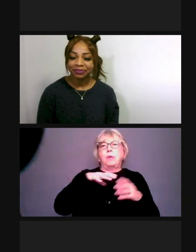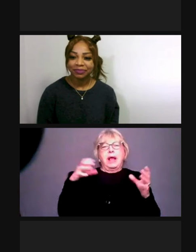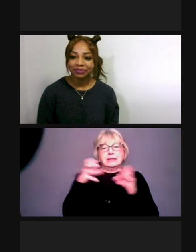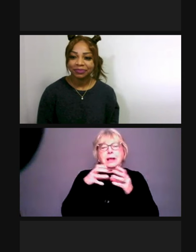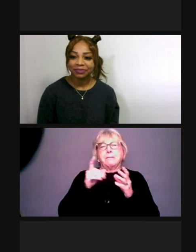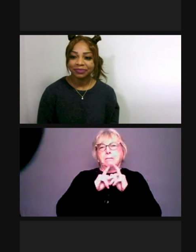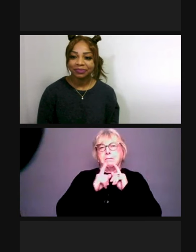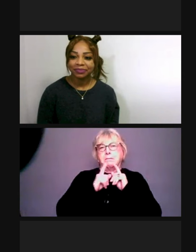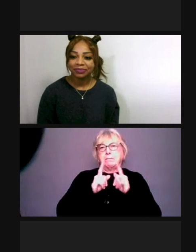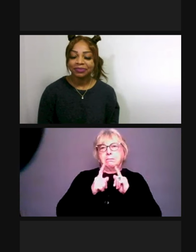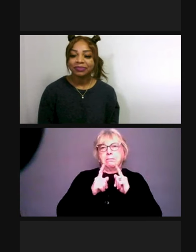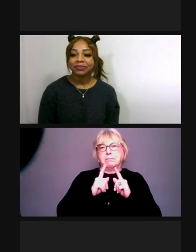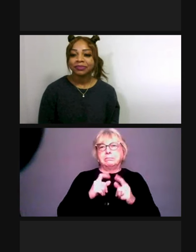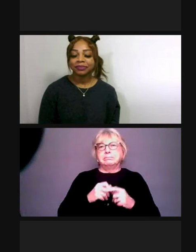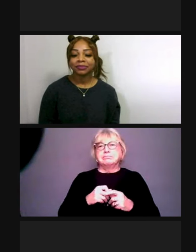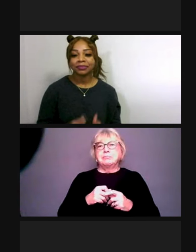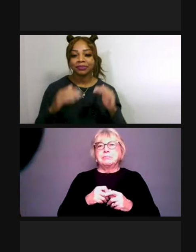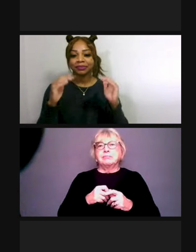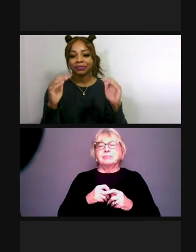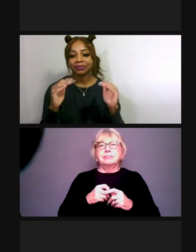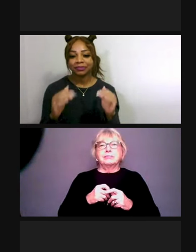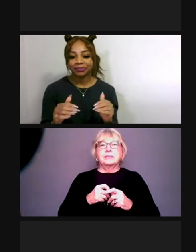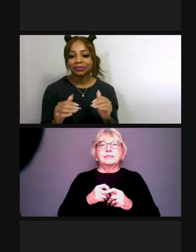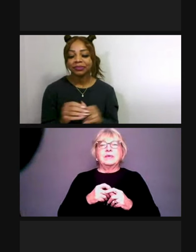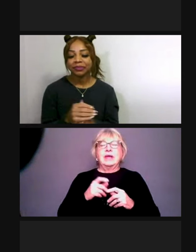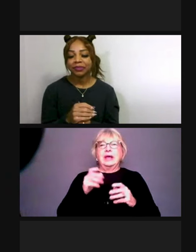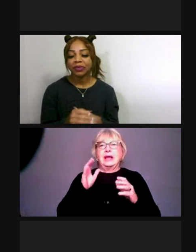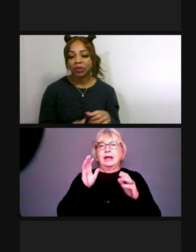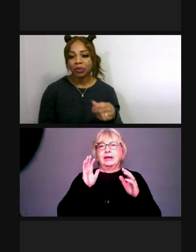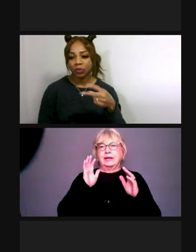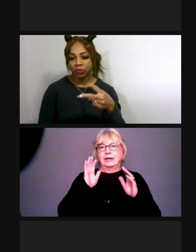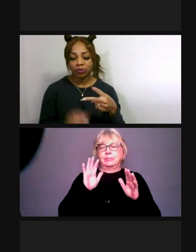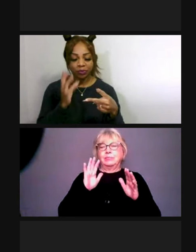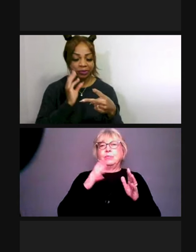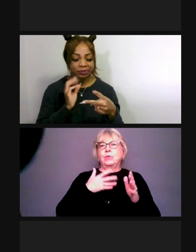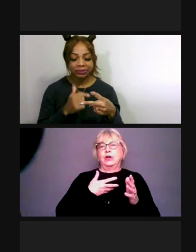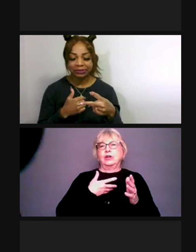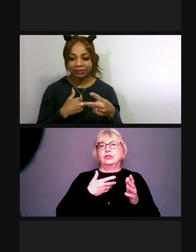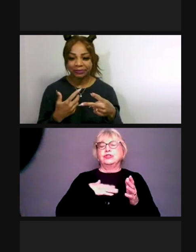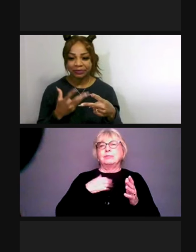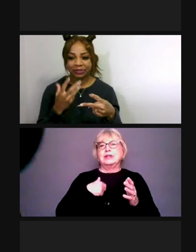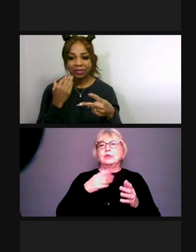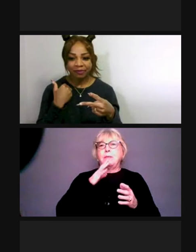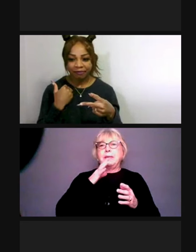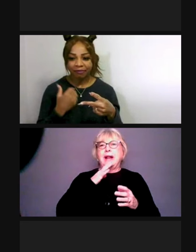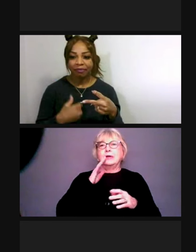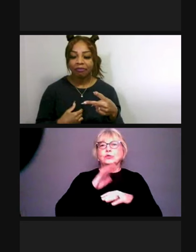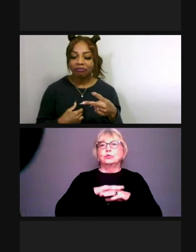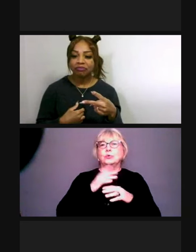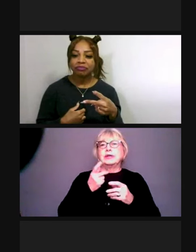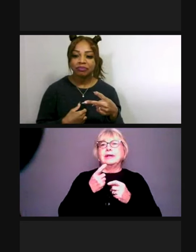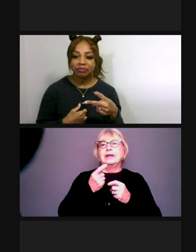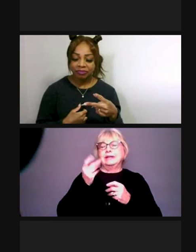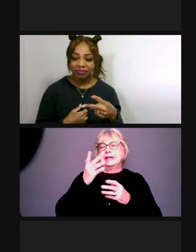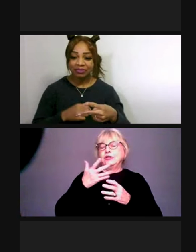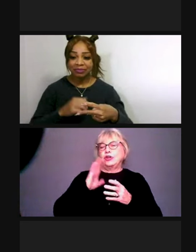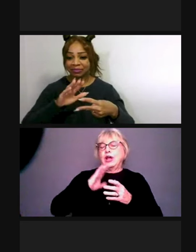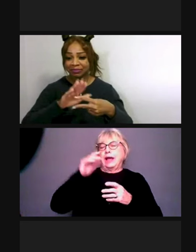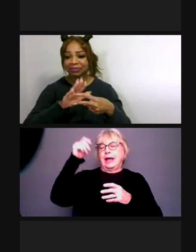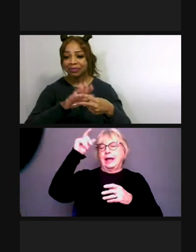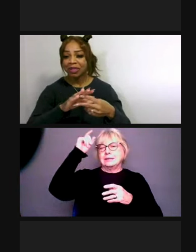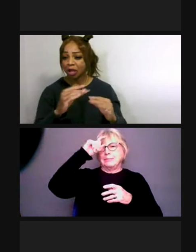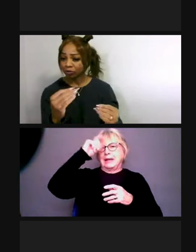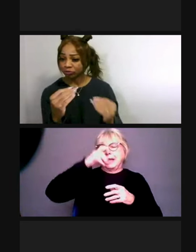en gardant ceci à l'esprit, j'aimerais vous parler de certaines expériences que j'ai vécues, des